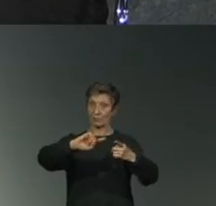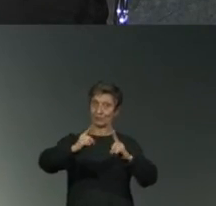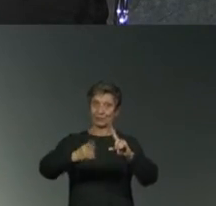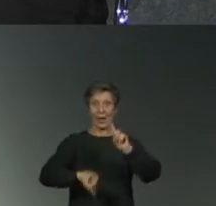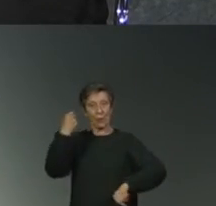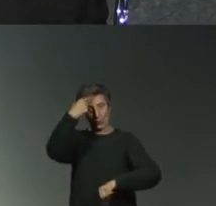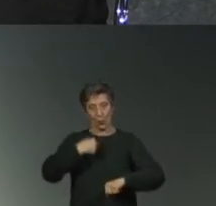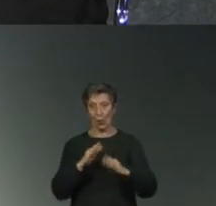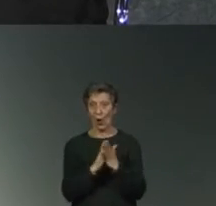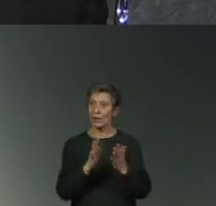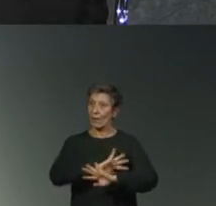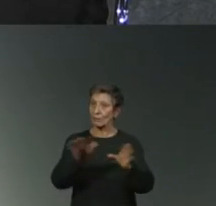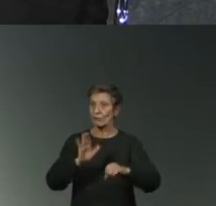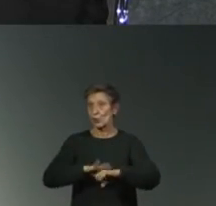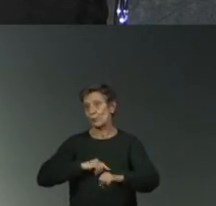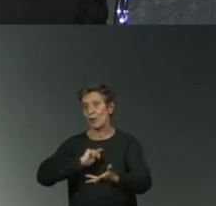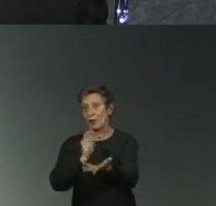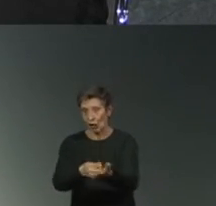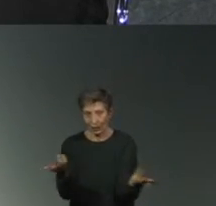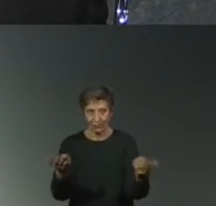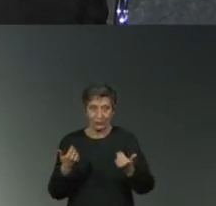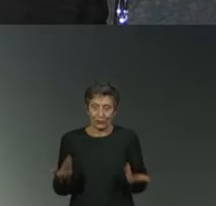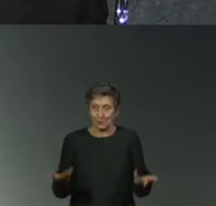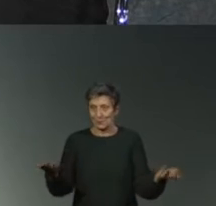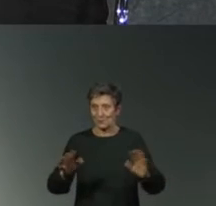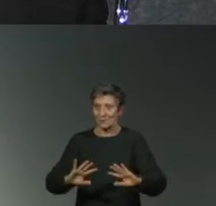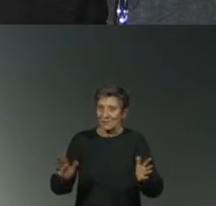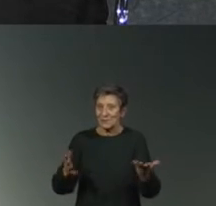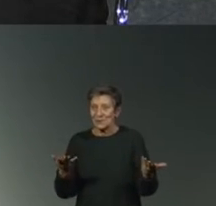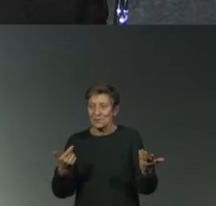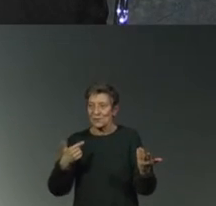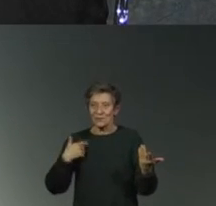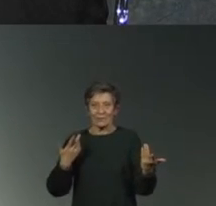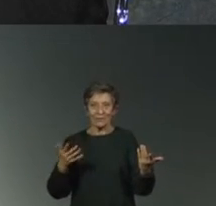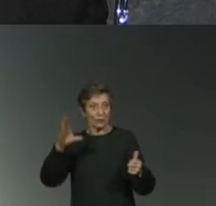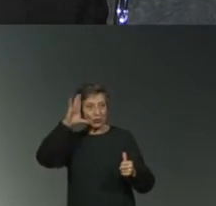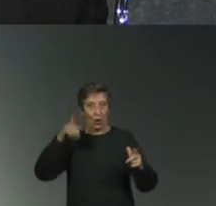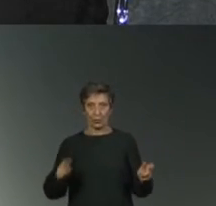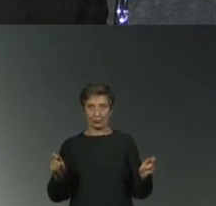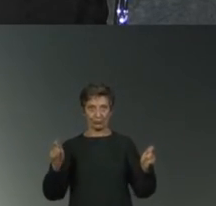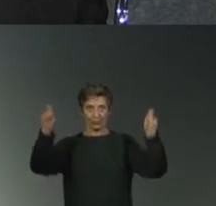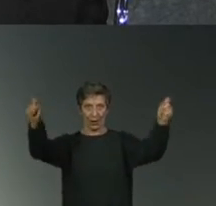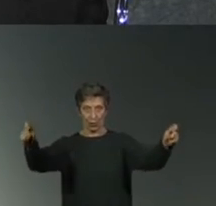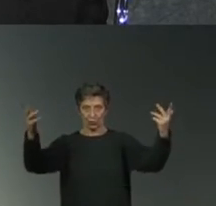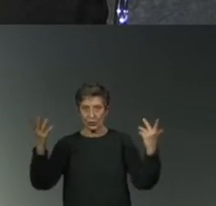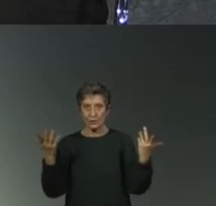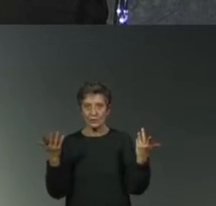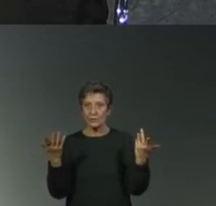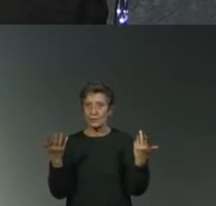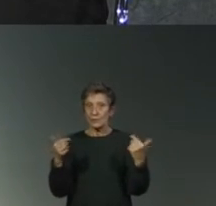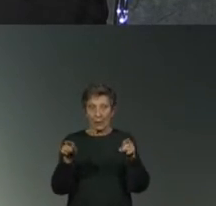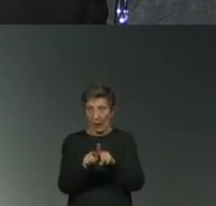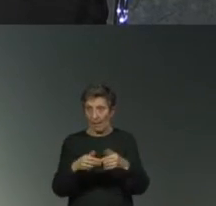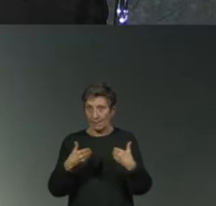une excuse pour acheter cette œuvre. Je l'ai installée sur les murs de ma chambre. Et à mon tour, j'ai